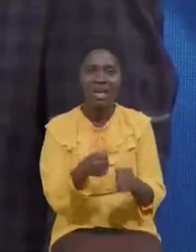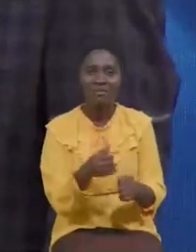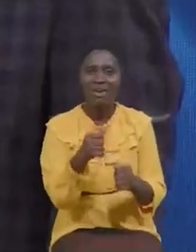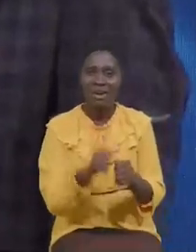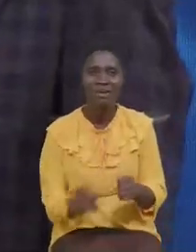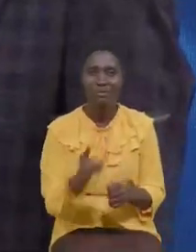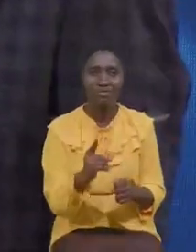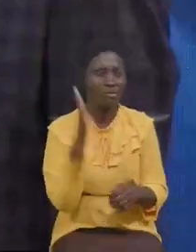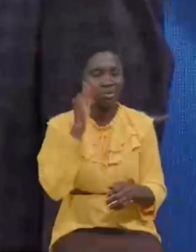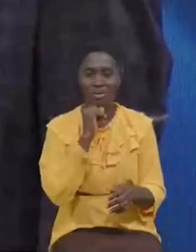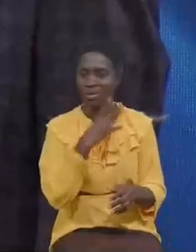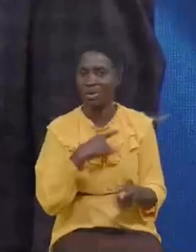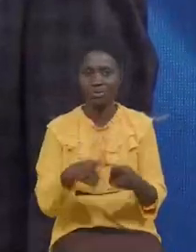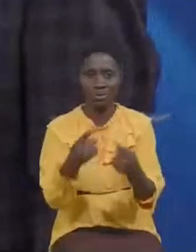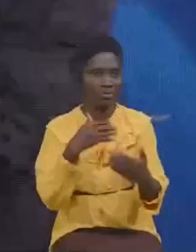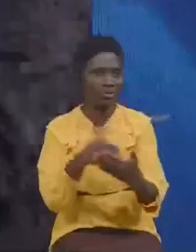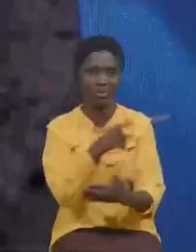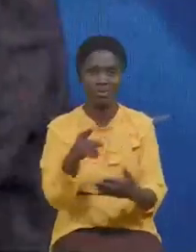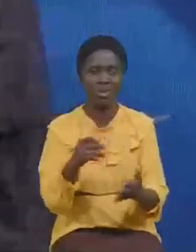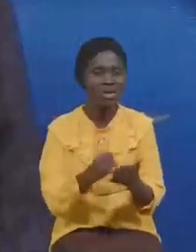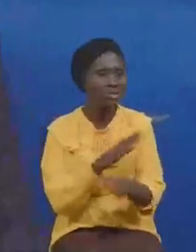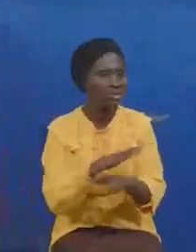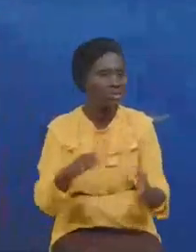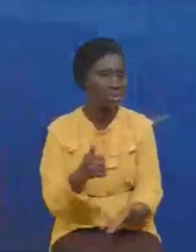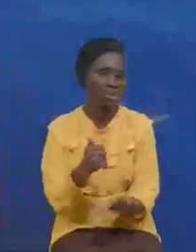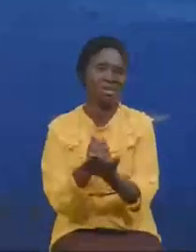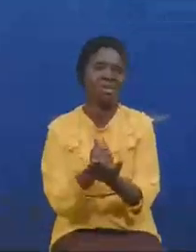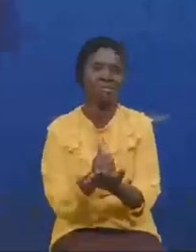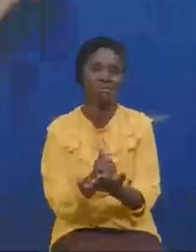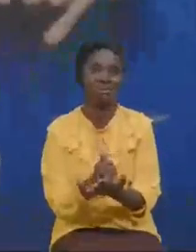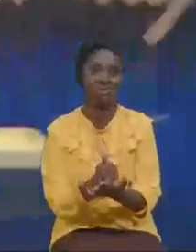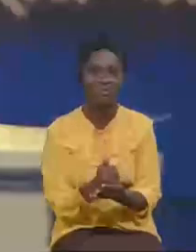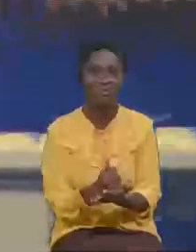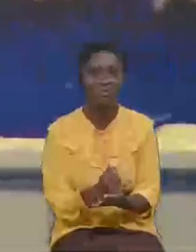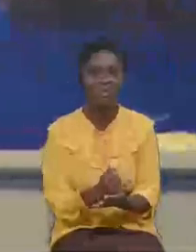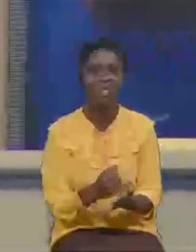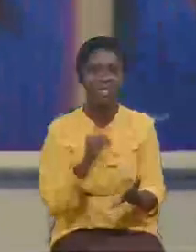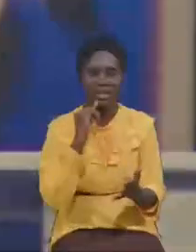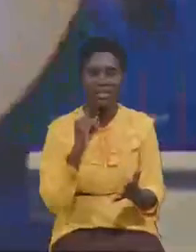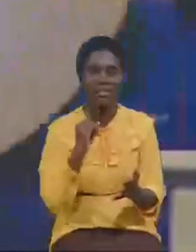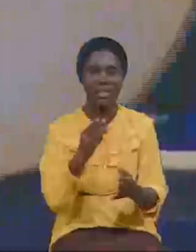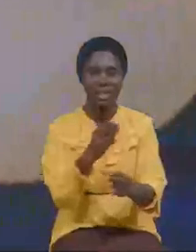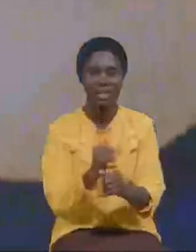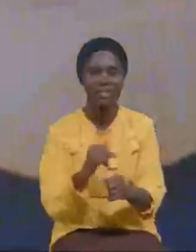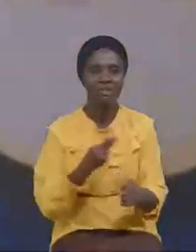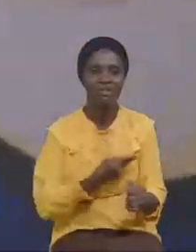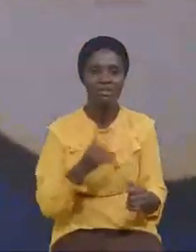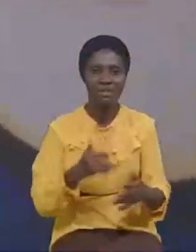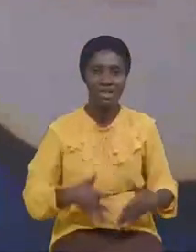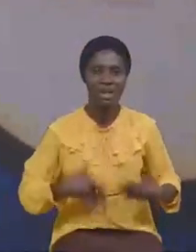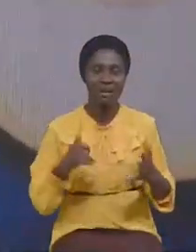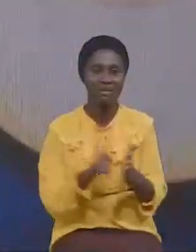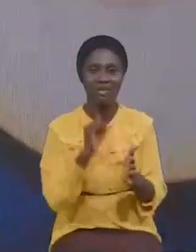personne qui soit en bonne relation avec toi. Cela n'aide pas. Avoir une vie